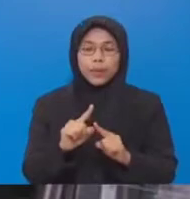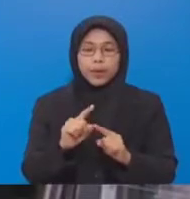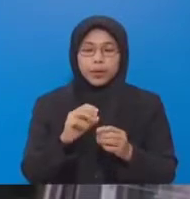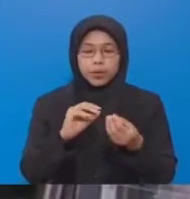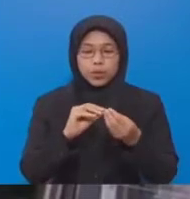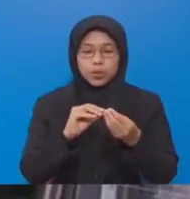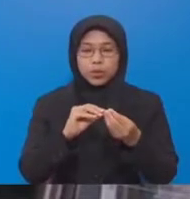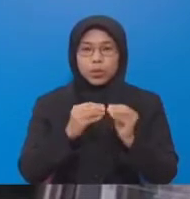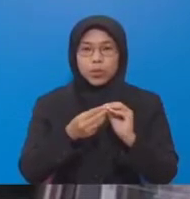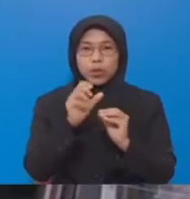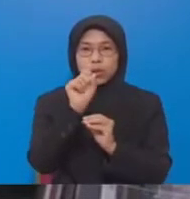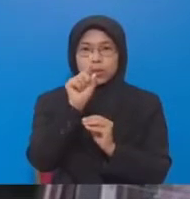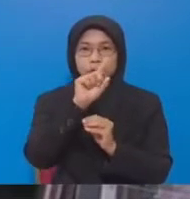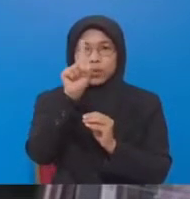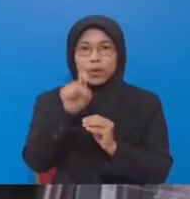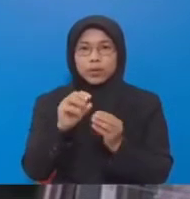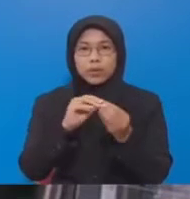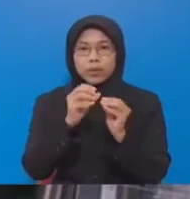sok Langsa denombo